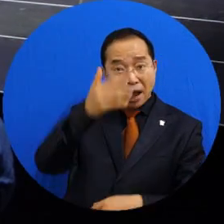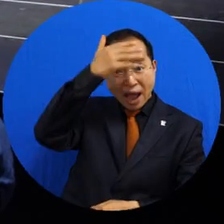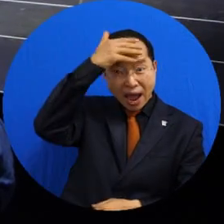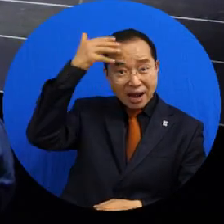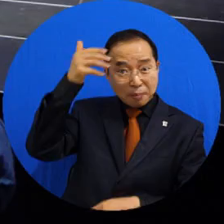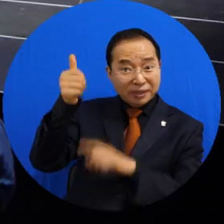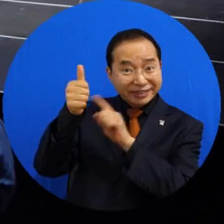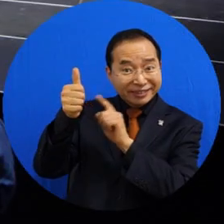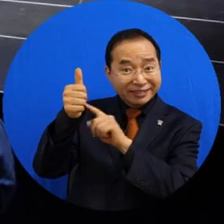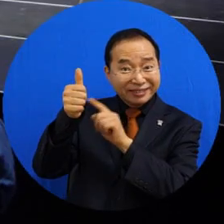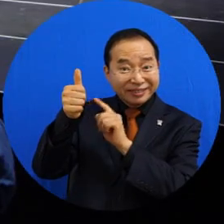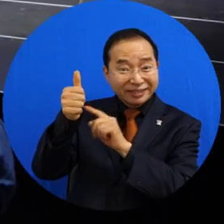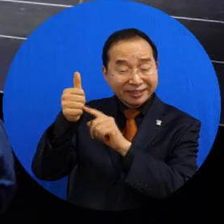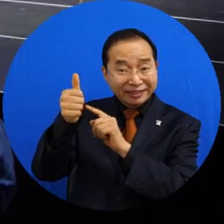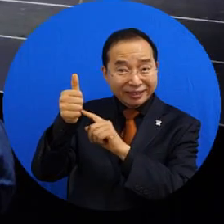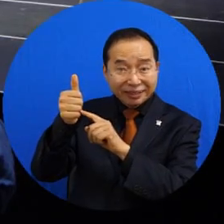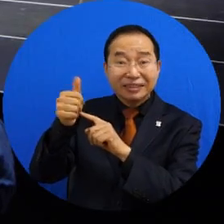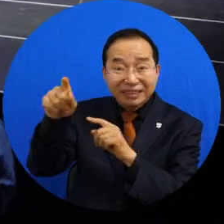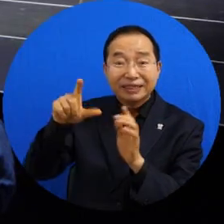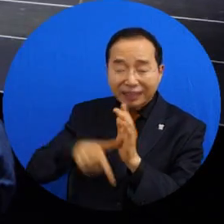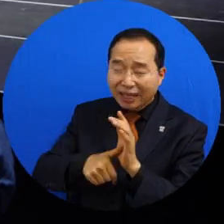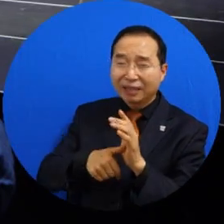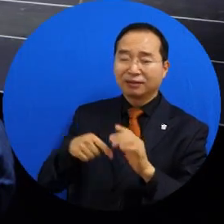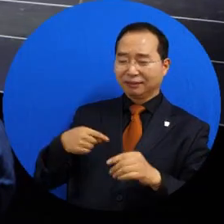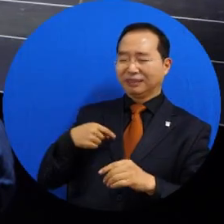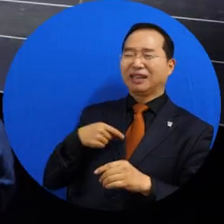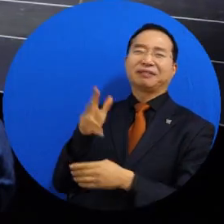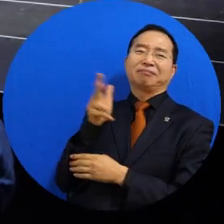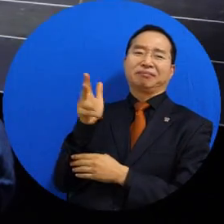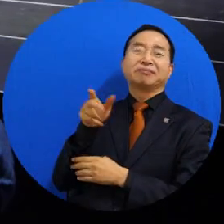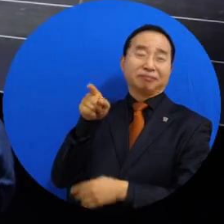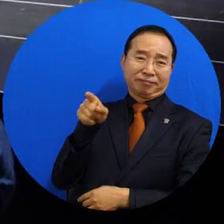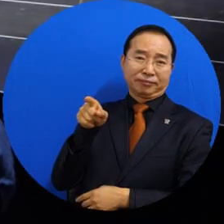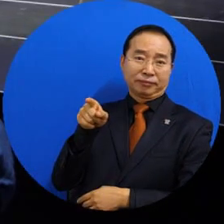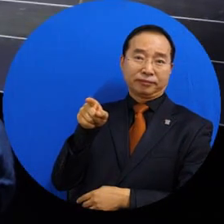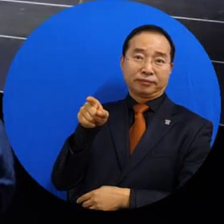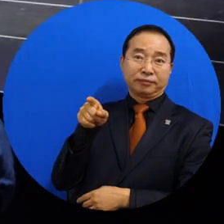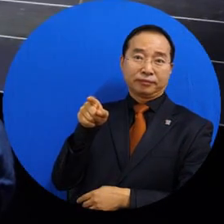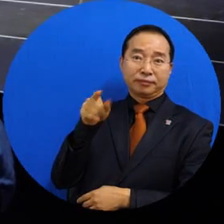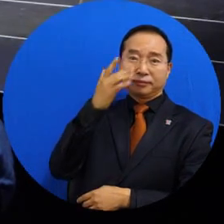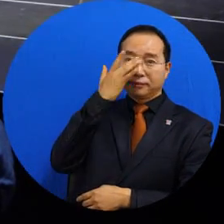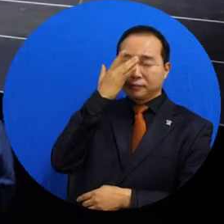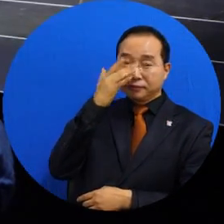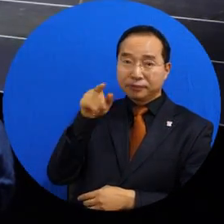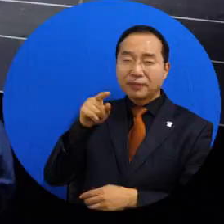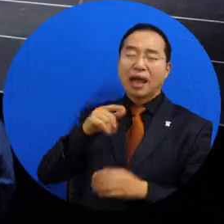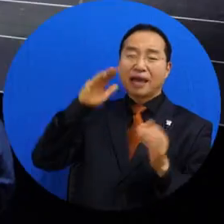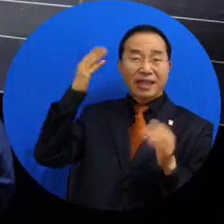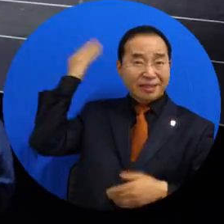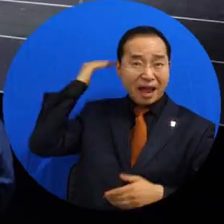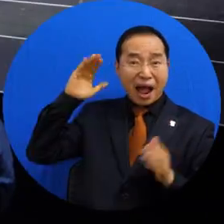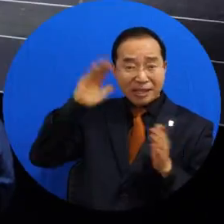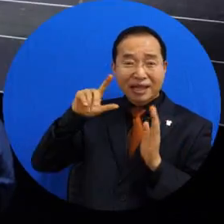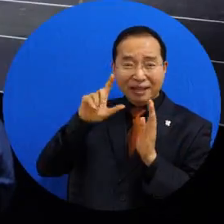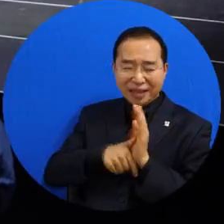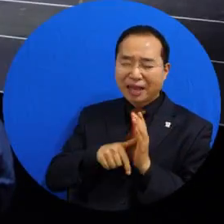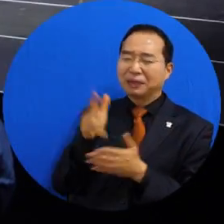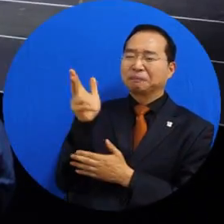저 할아버지 영상 있잖아요. 저는 저기서 제가 저 카메라를 촬영한 건데 저 할아버지를 학생으로서